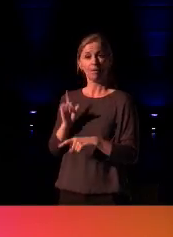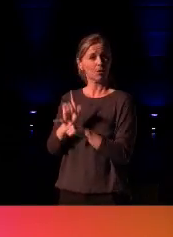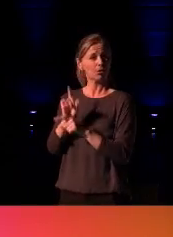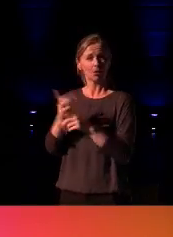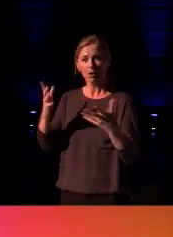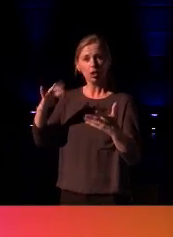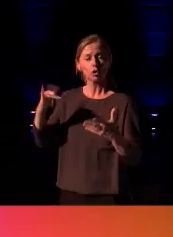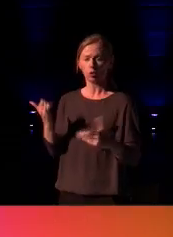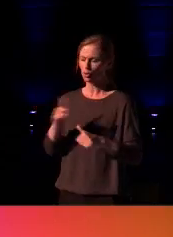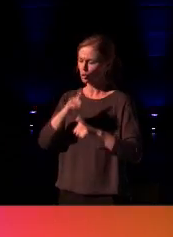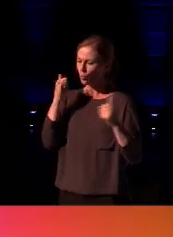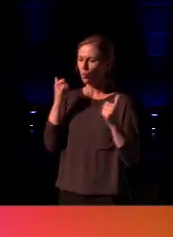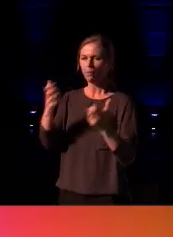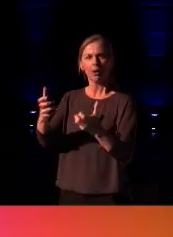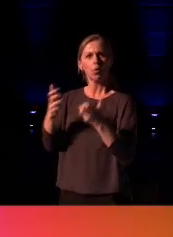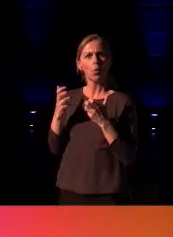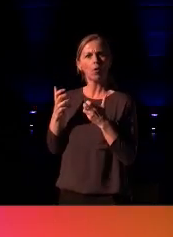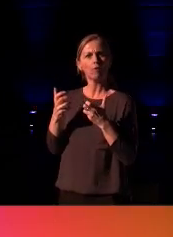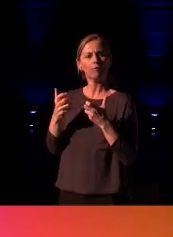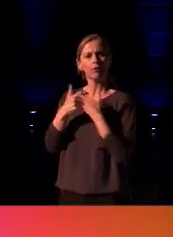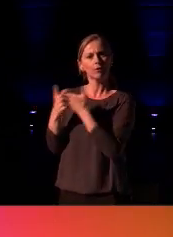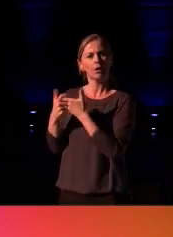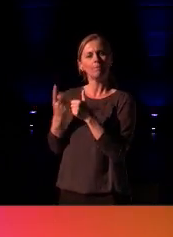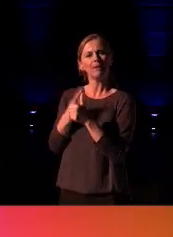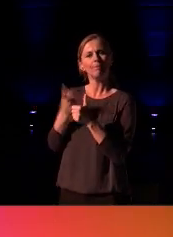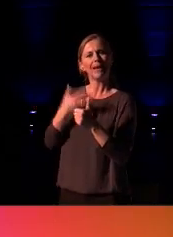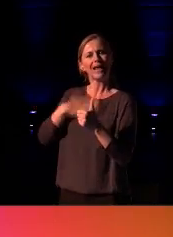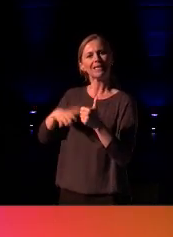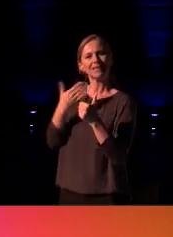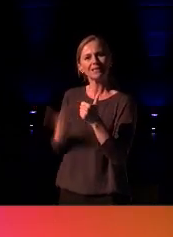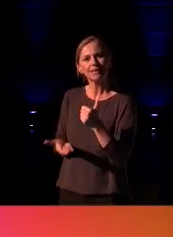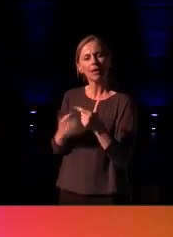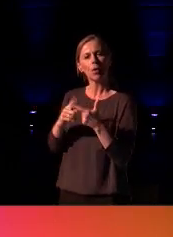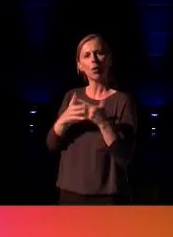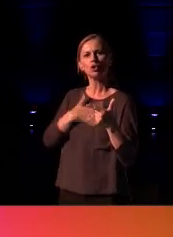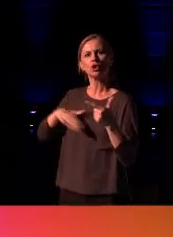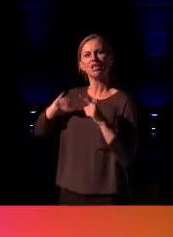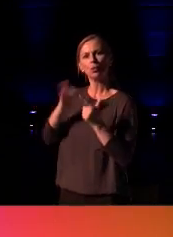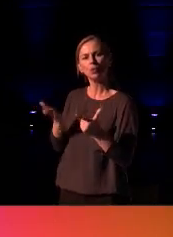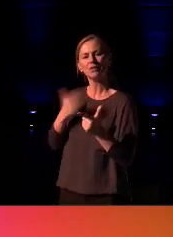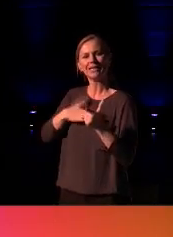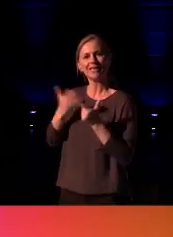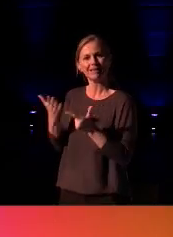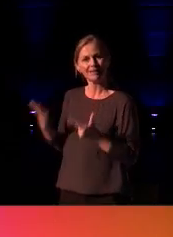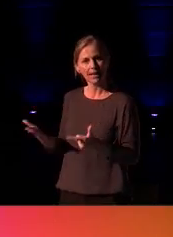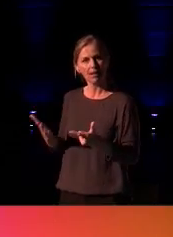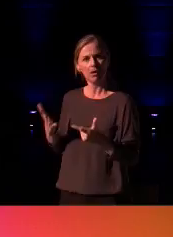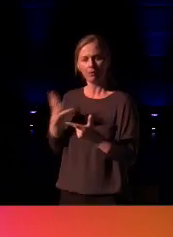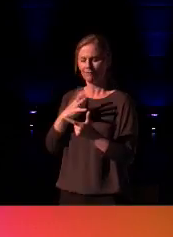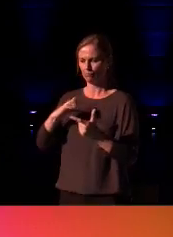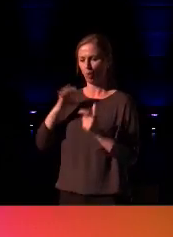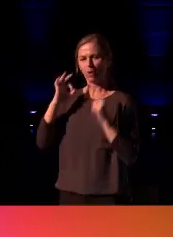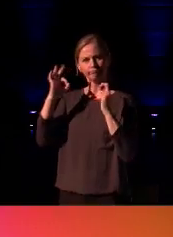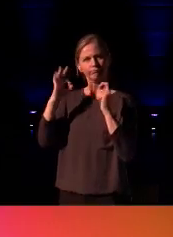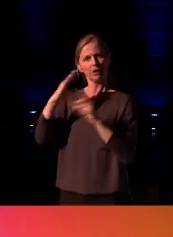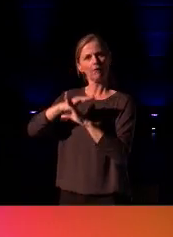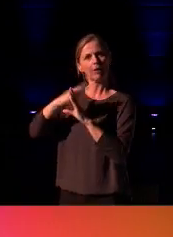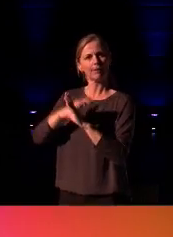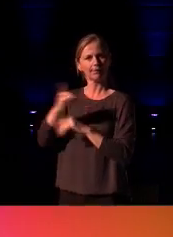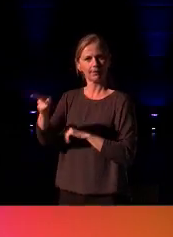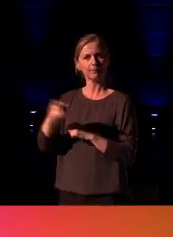gjør at det blir et stort behov for primærhelsetjeneste og sykehushelsetjenester av høy kvalitet.